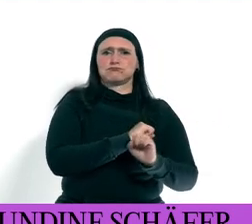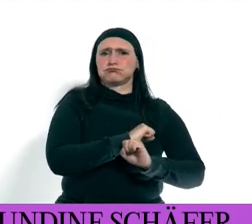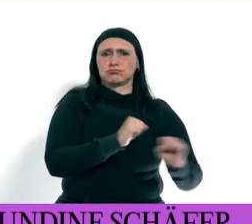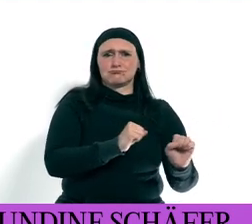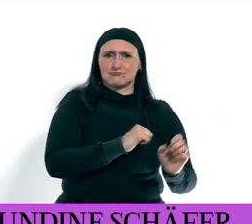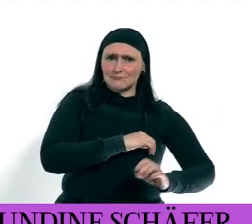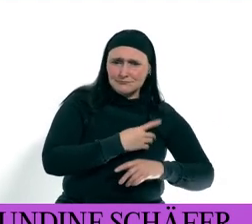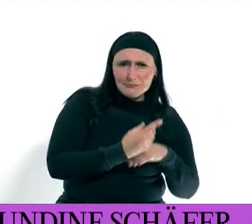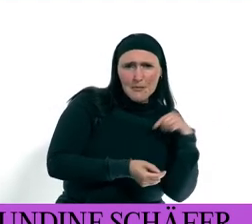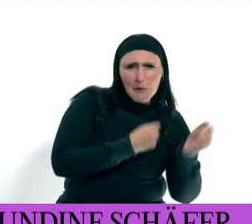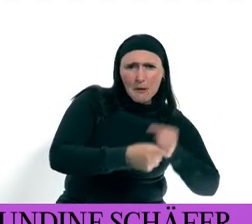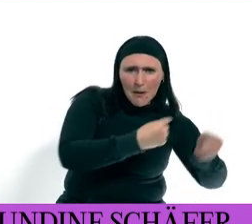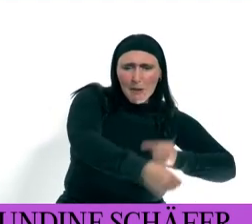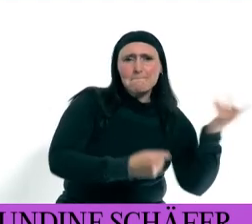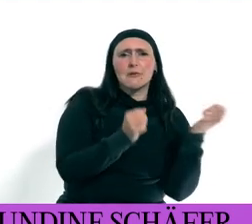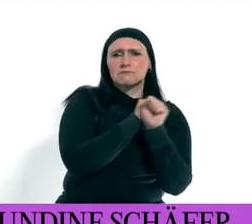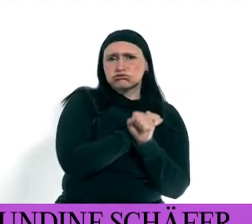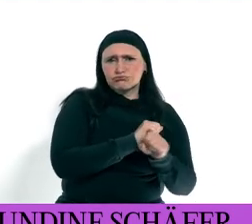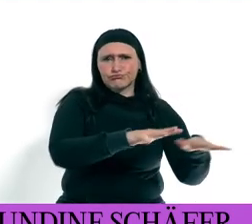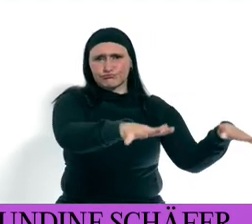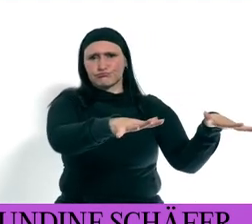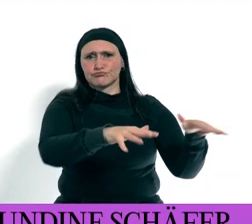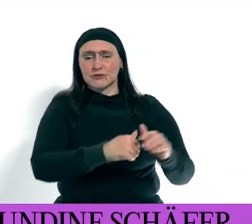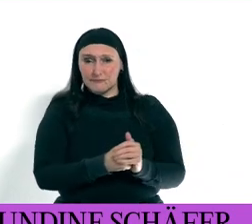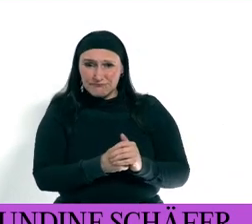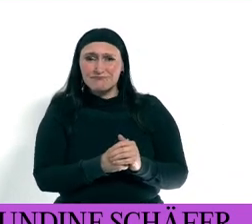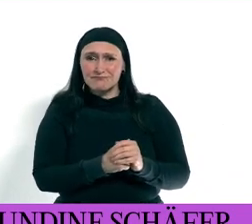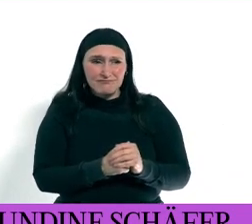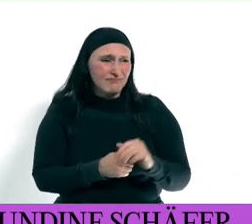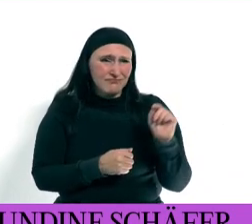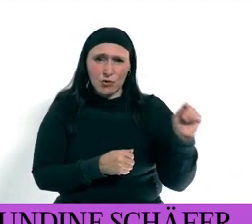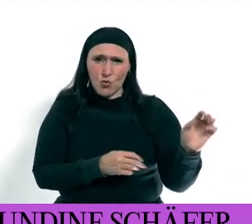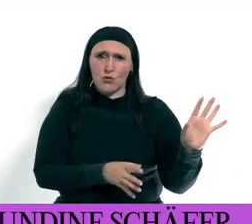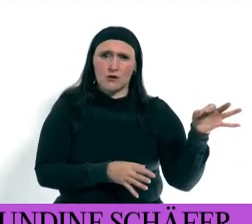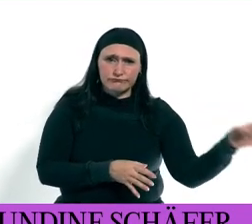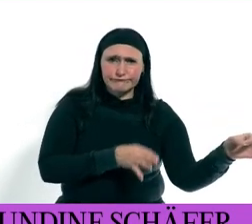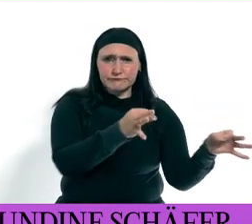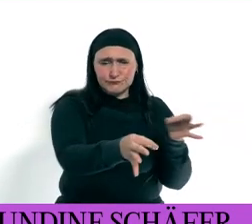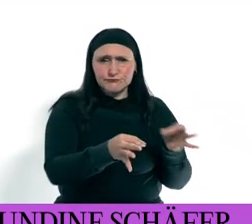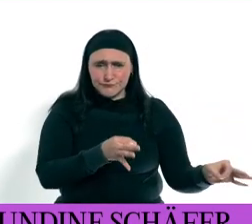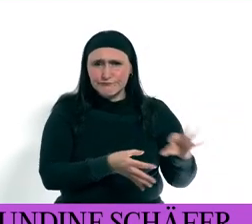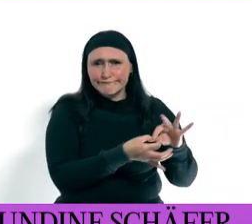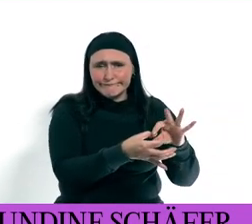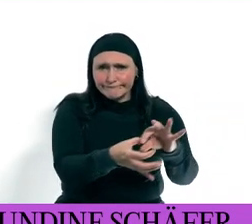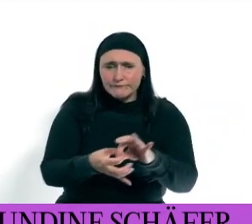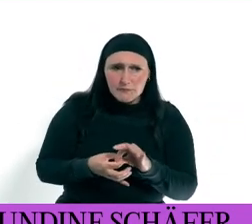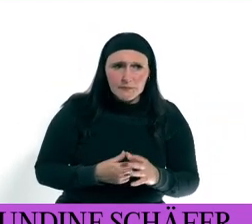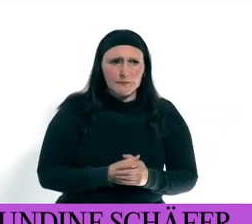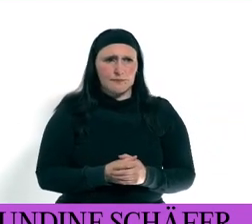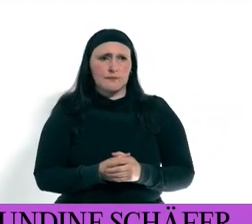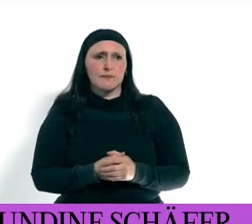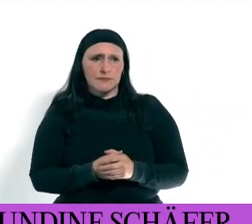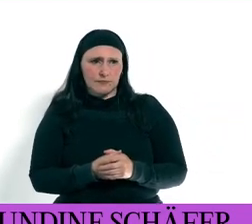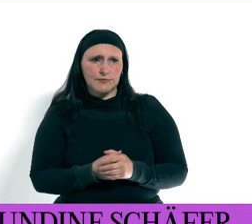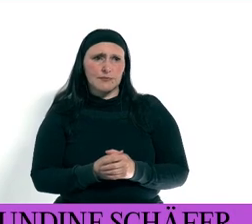Britto begann sehr, sehr schnell lokale Wurzeln zu entwickeln und davon